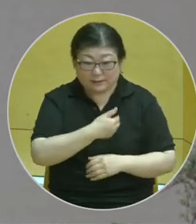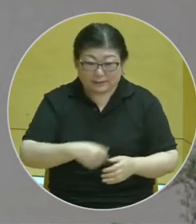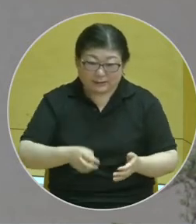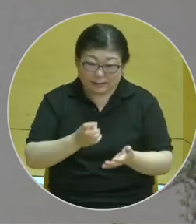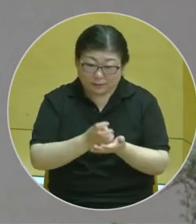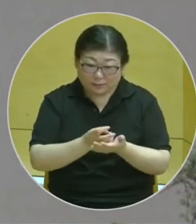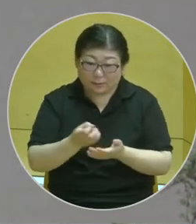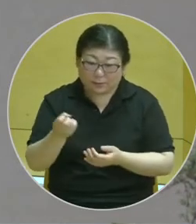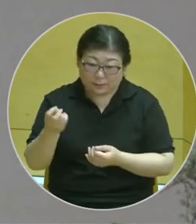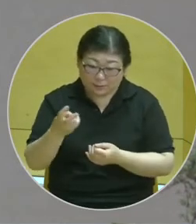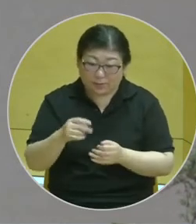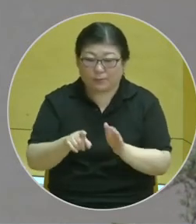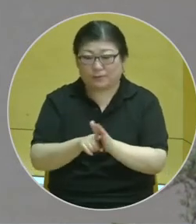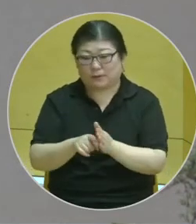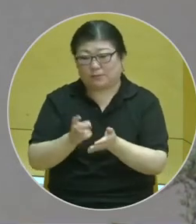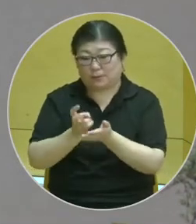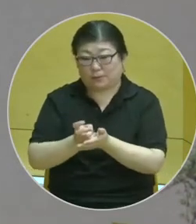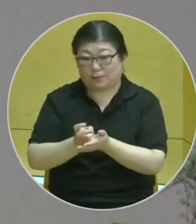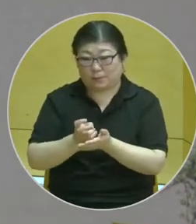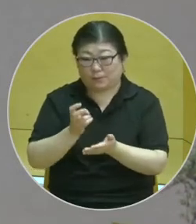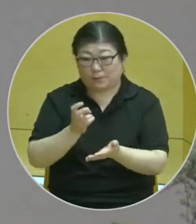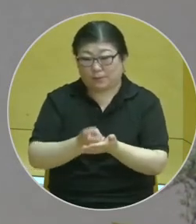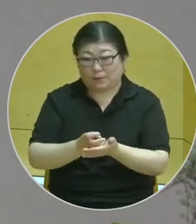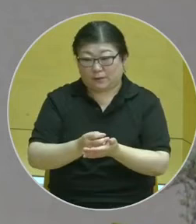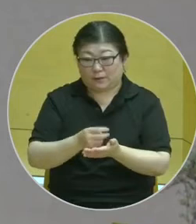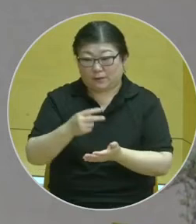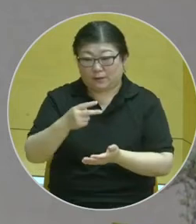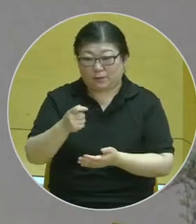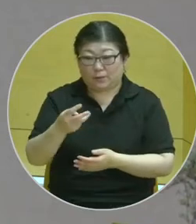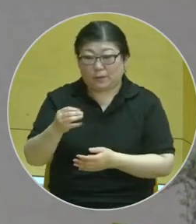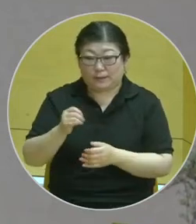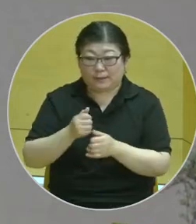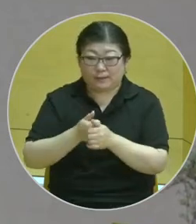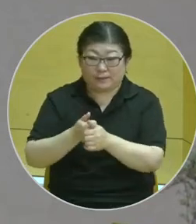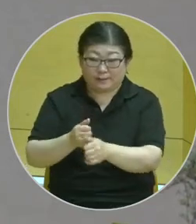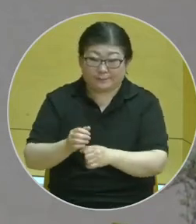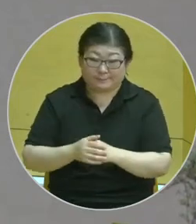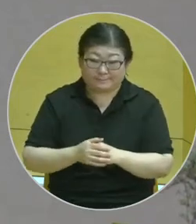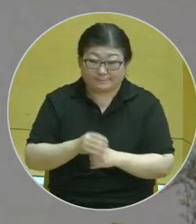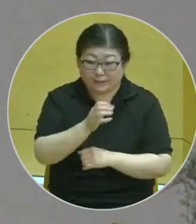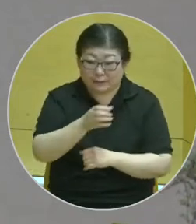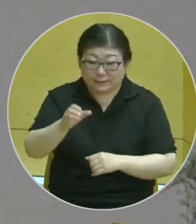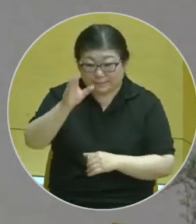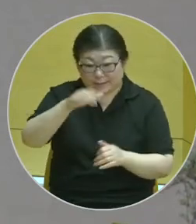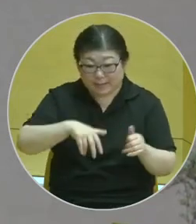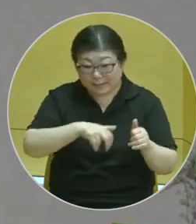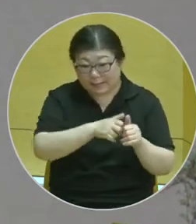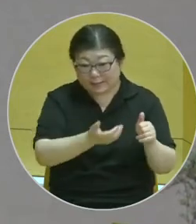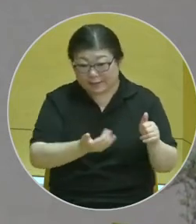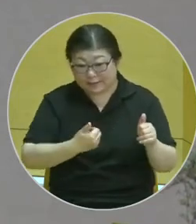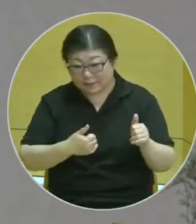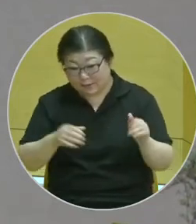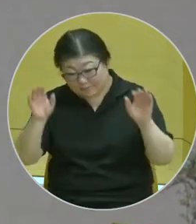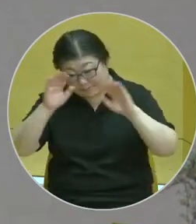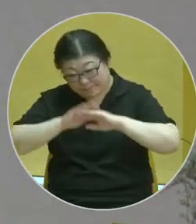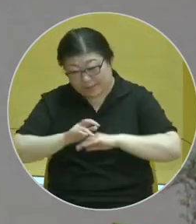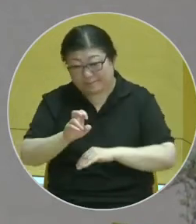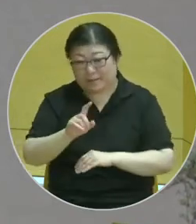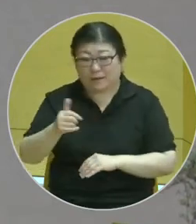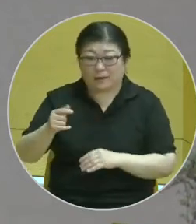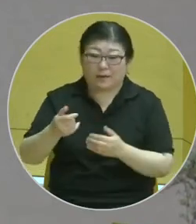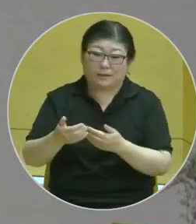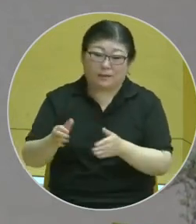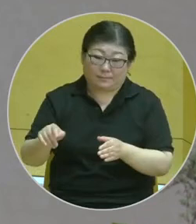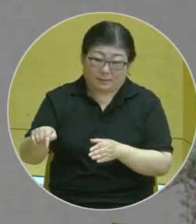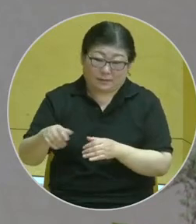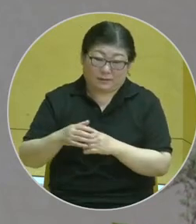따라서 살았습니다 예수님께서 십자가에 못 박히기 전 날 마가의 다락방에서 최고의 만찬을 합니다 예수님께서